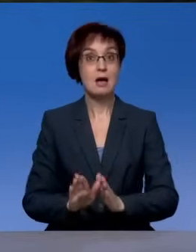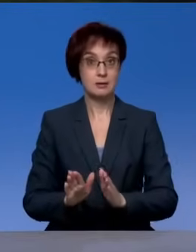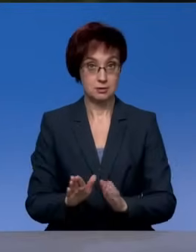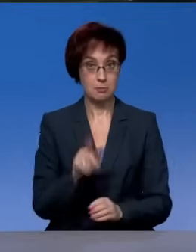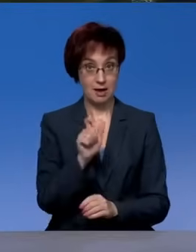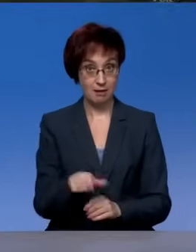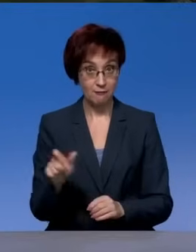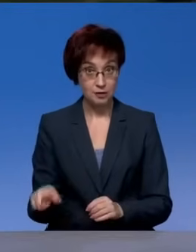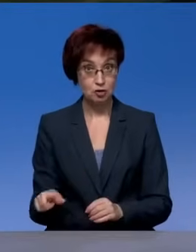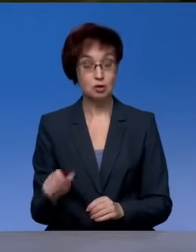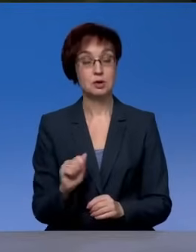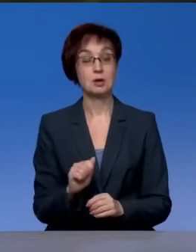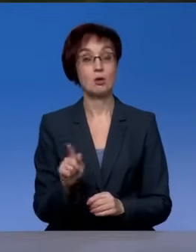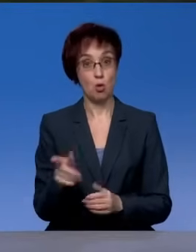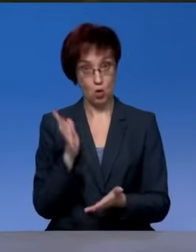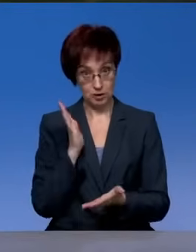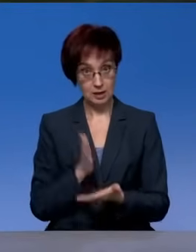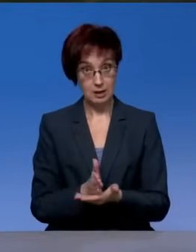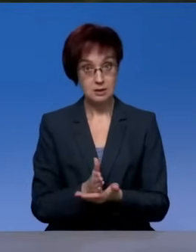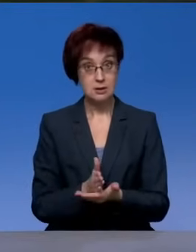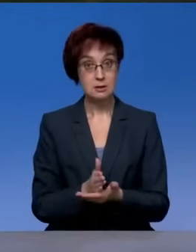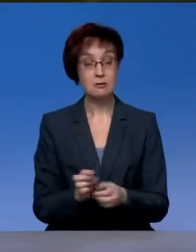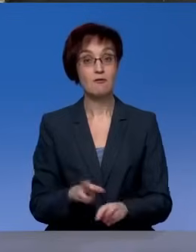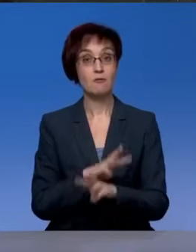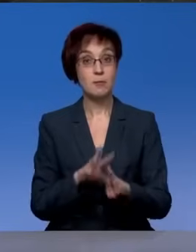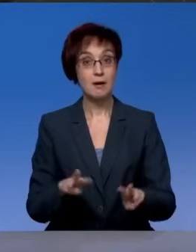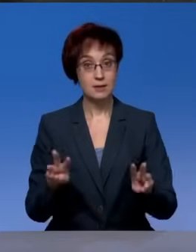тем не менее он есть. В правительстве